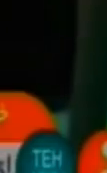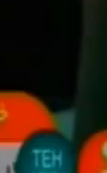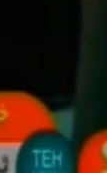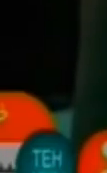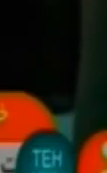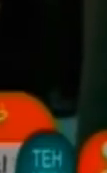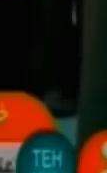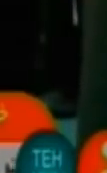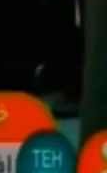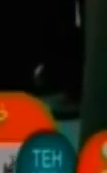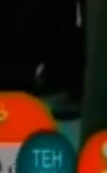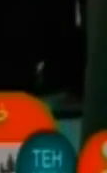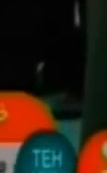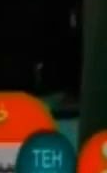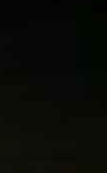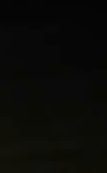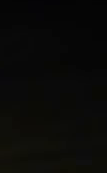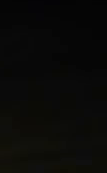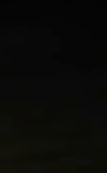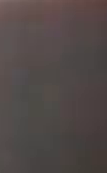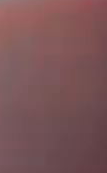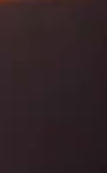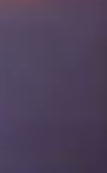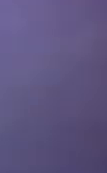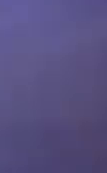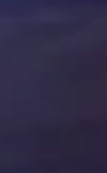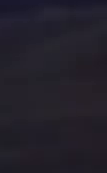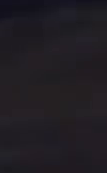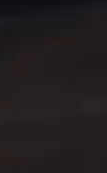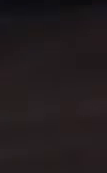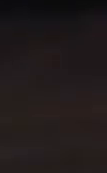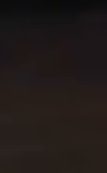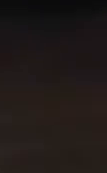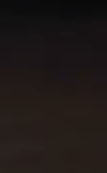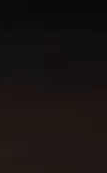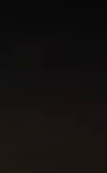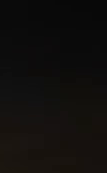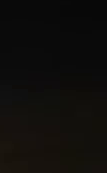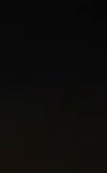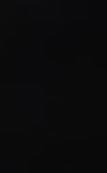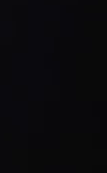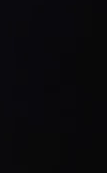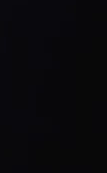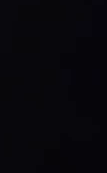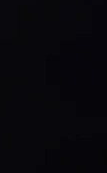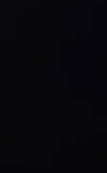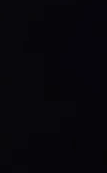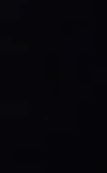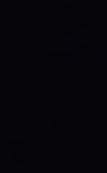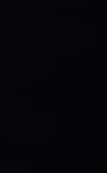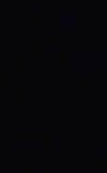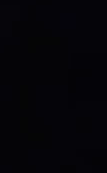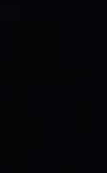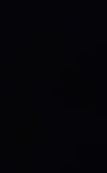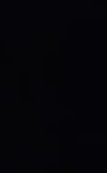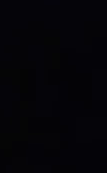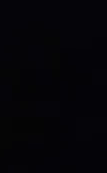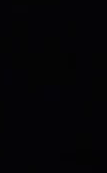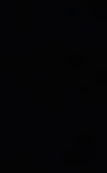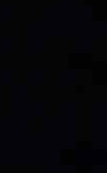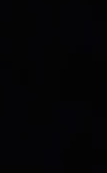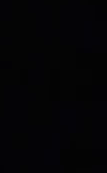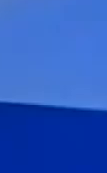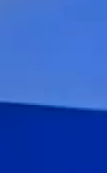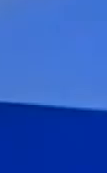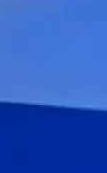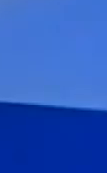de sécurité des Nations Unies est attendue. La situation inquiète et le Conseil européen s'en dit également très préoccupé.